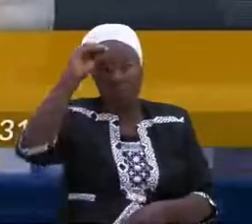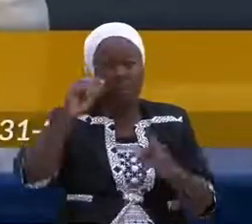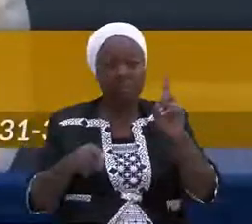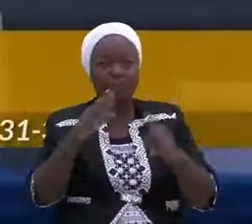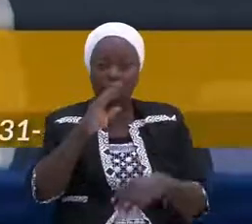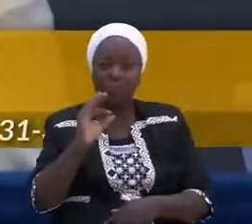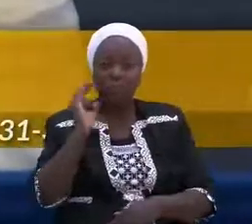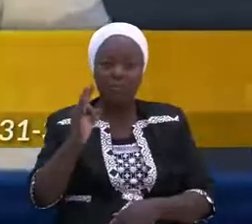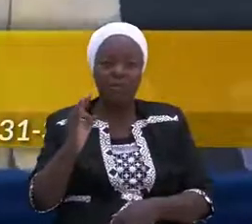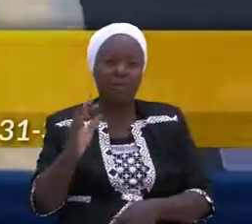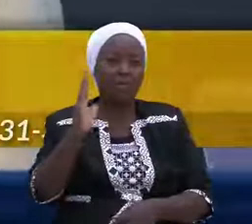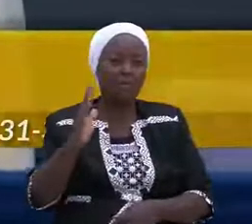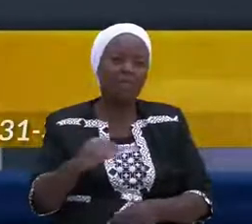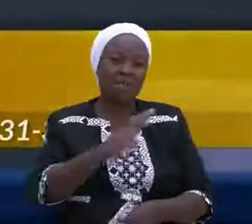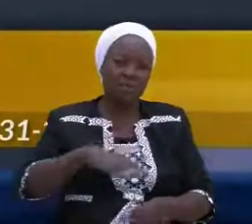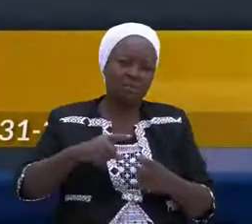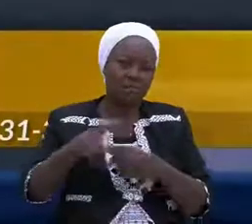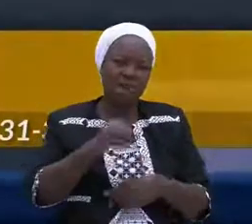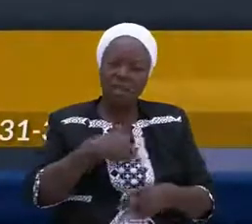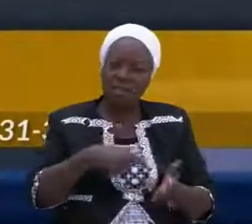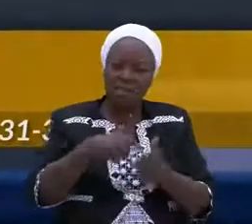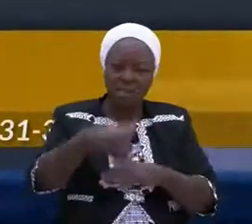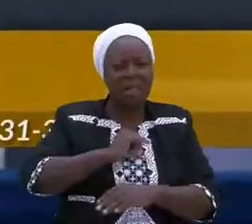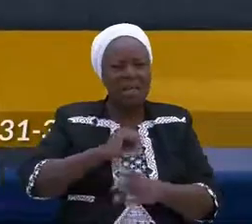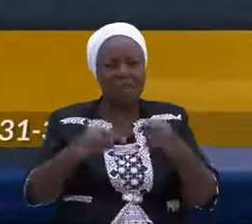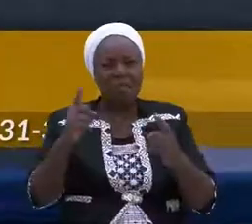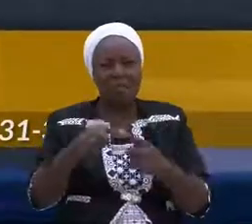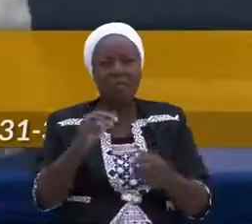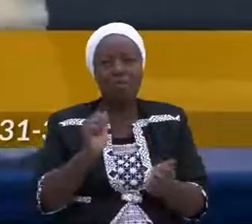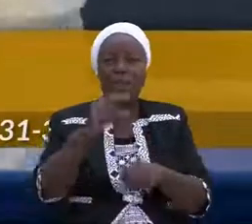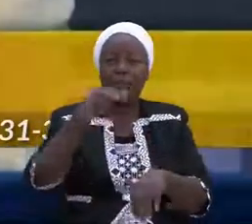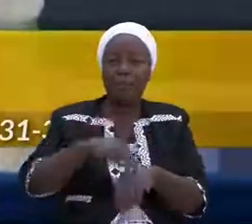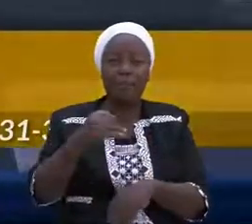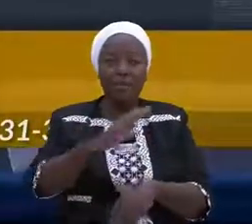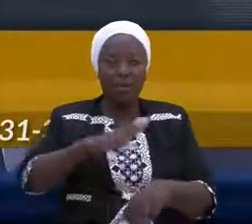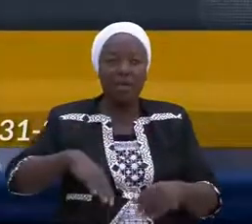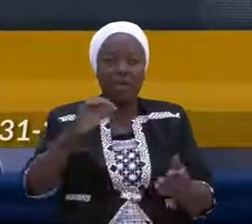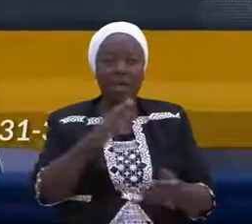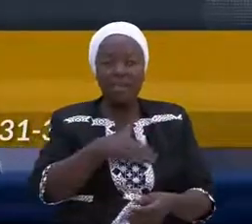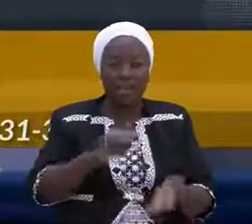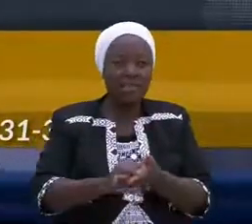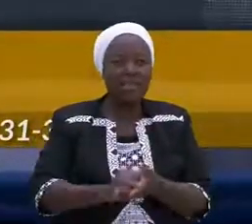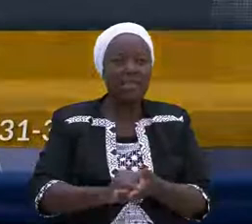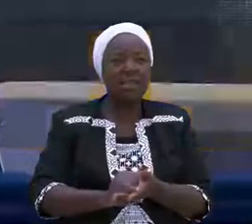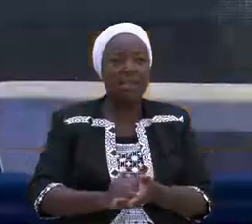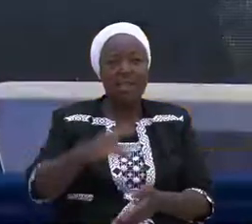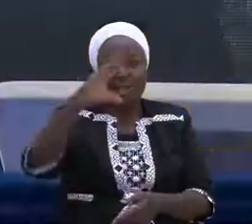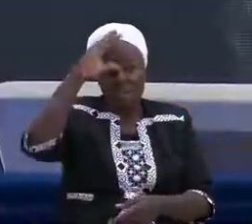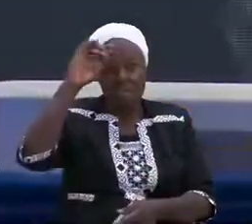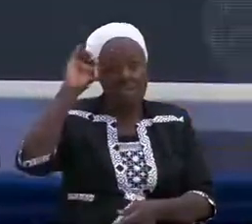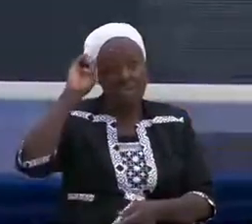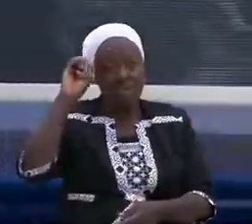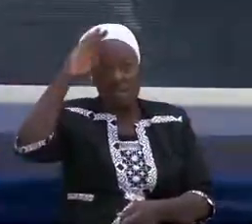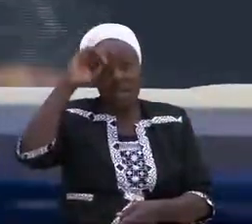le message de Christ. Il est le Sauveur. Je vous apporte le message de Christ,